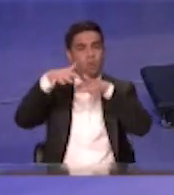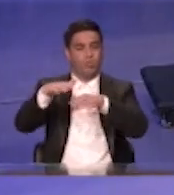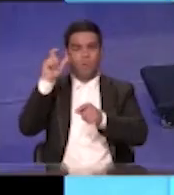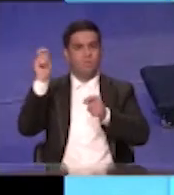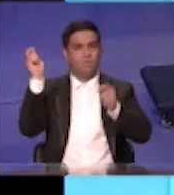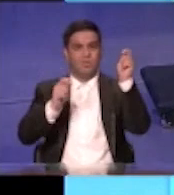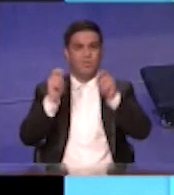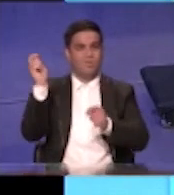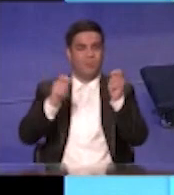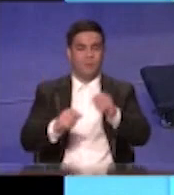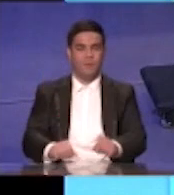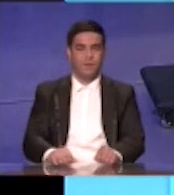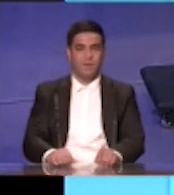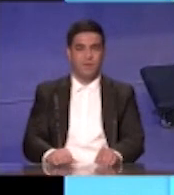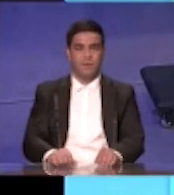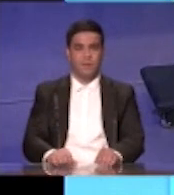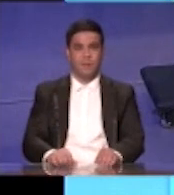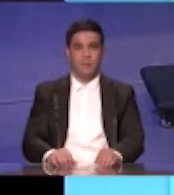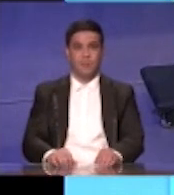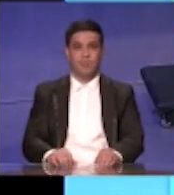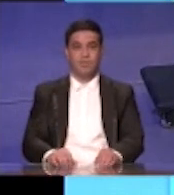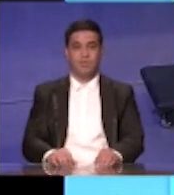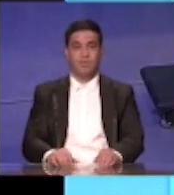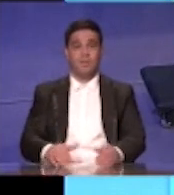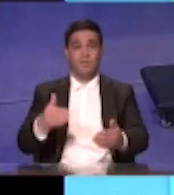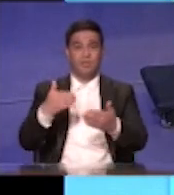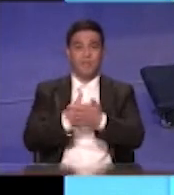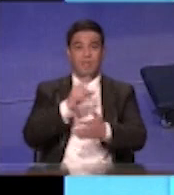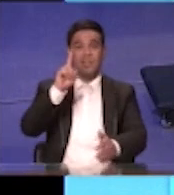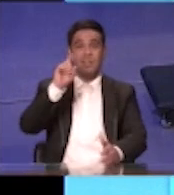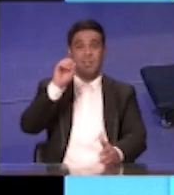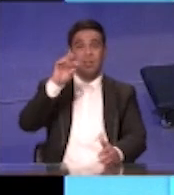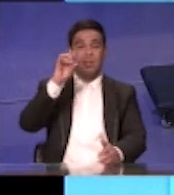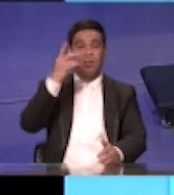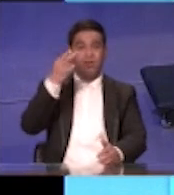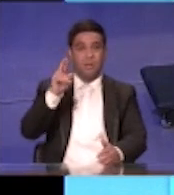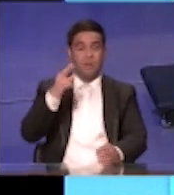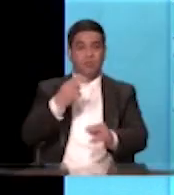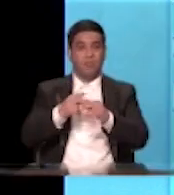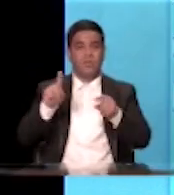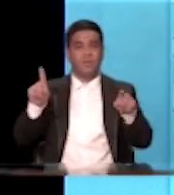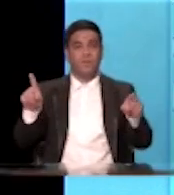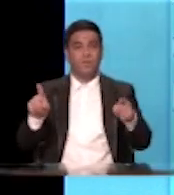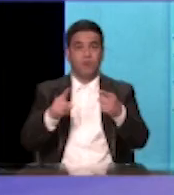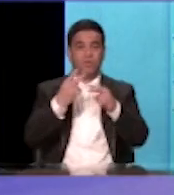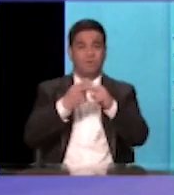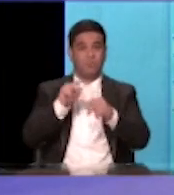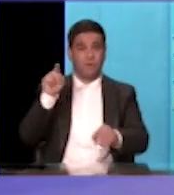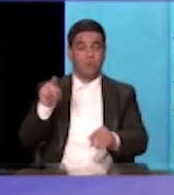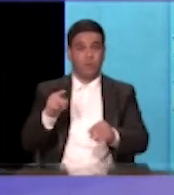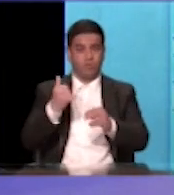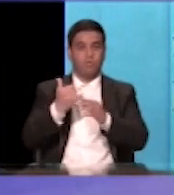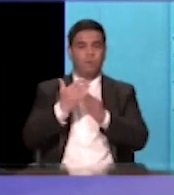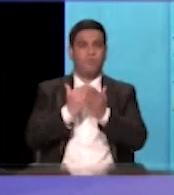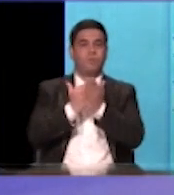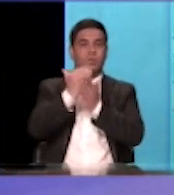buyuradigan hududlar bo'lib qolmoqda. Yangi Zelandiya ijtimoiy iqtisodiy taraqqiyot doirasiga ko'ra oldingi